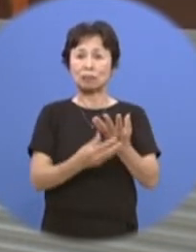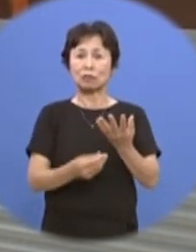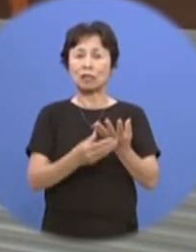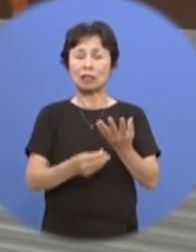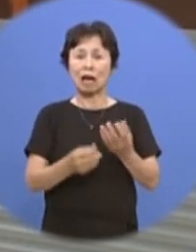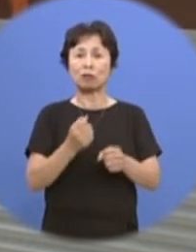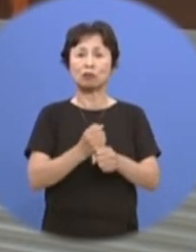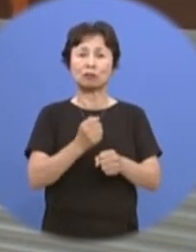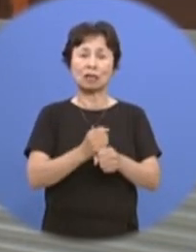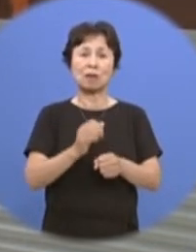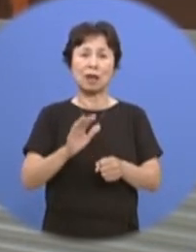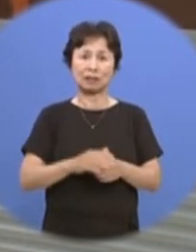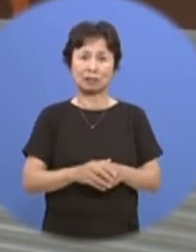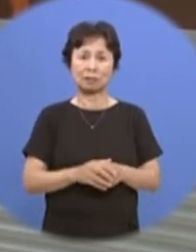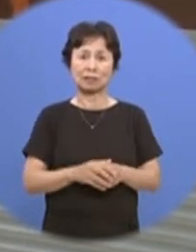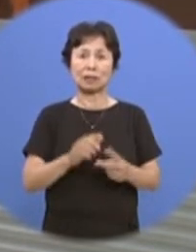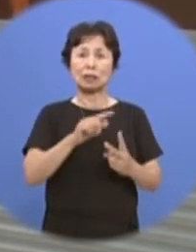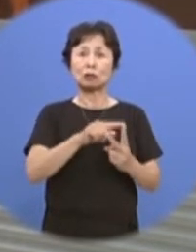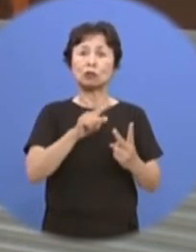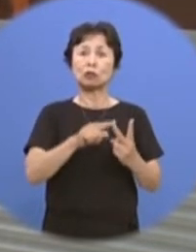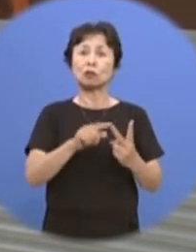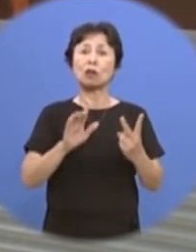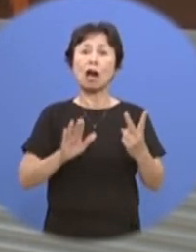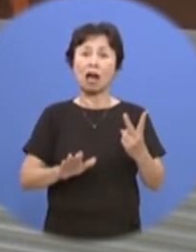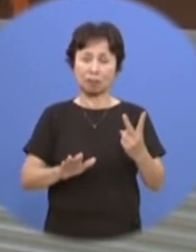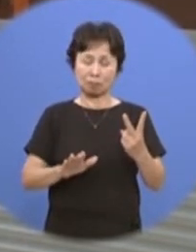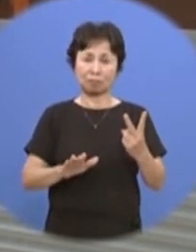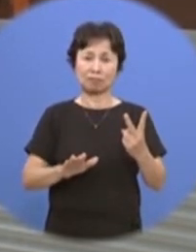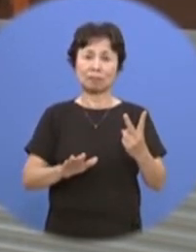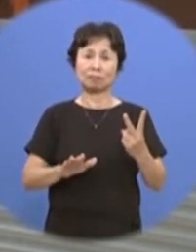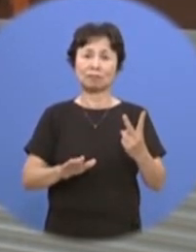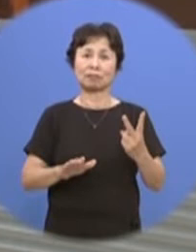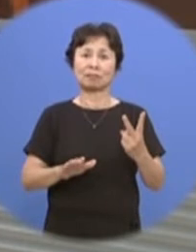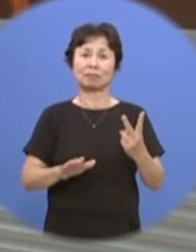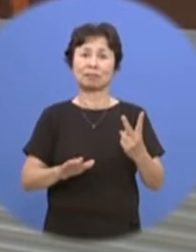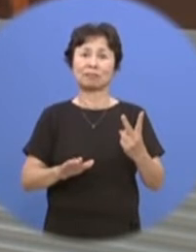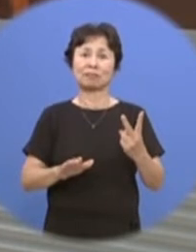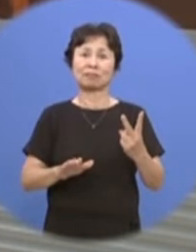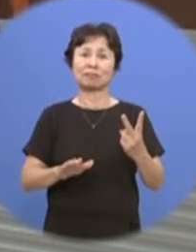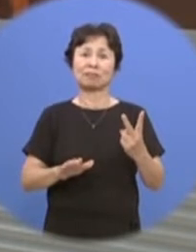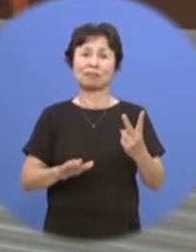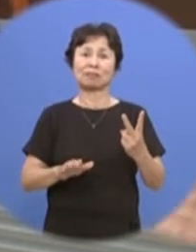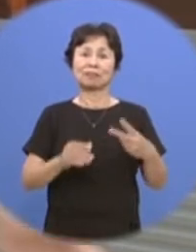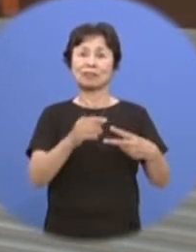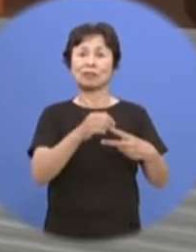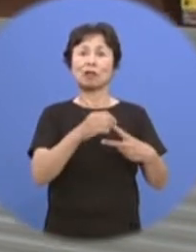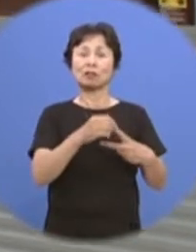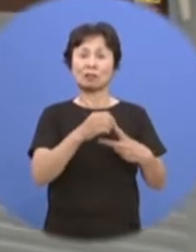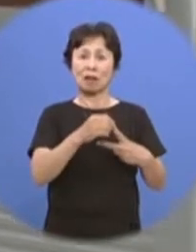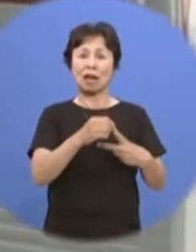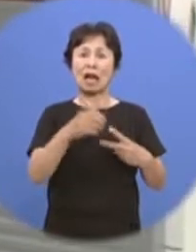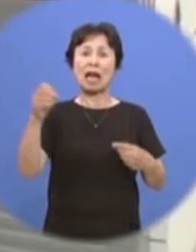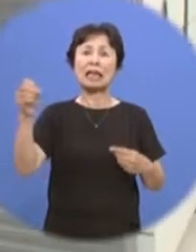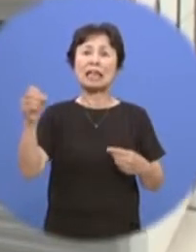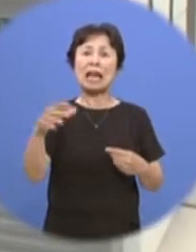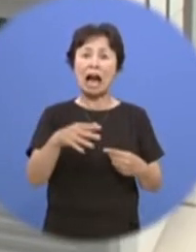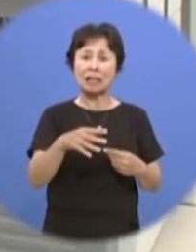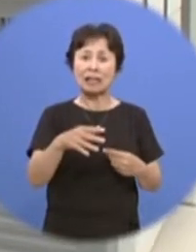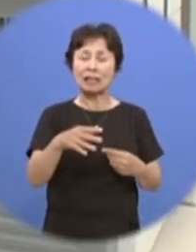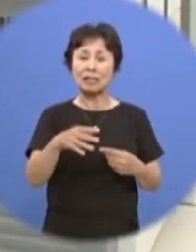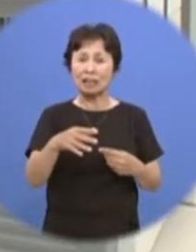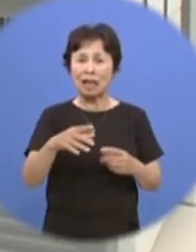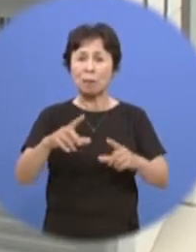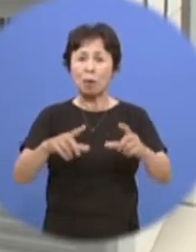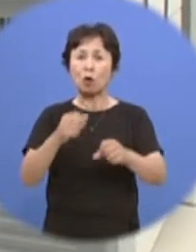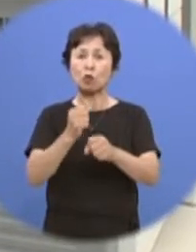ています。2種類のタイプの 3D プリンターを配置しています。一方が光造形タイプの 3D プリ